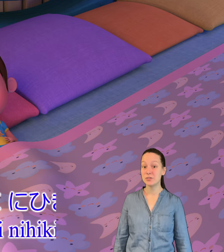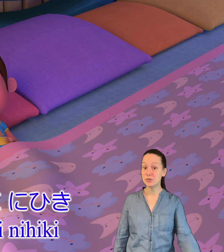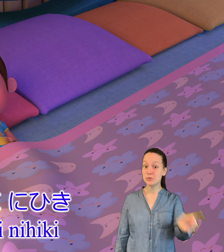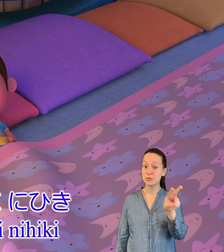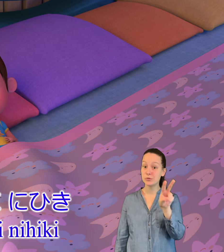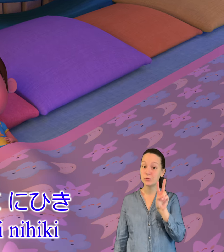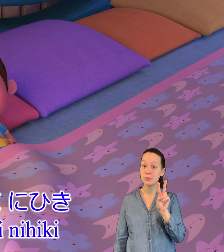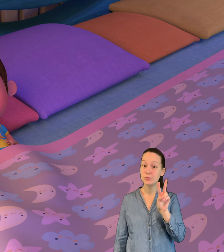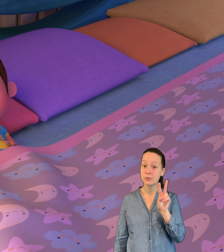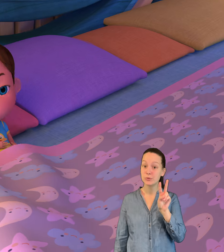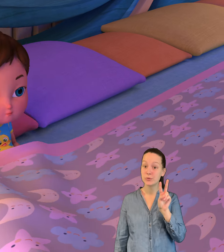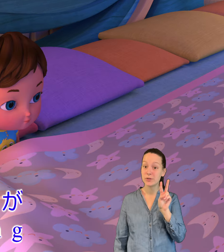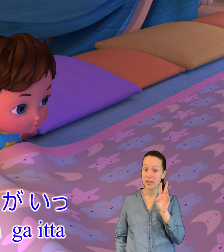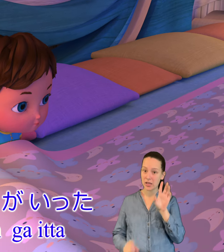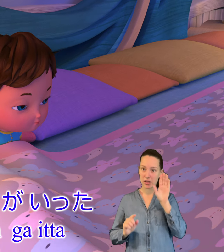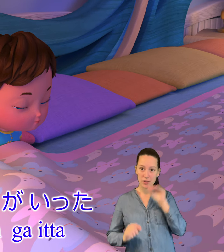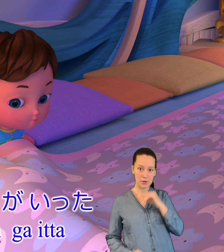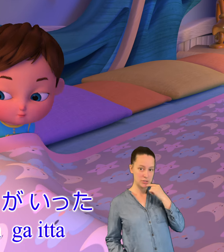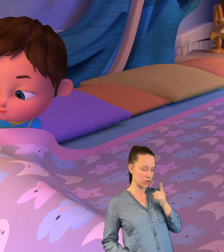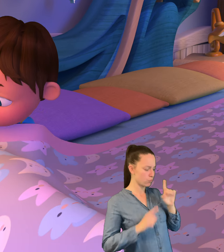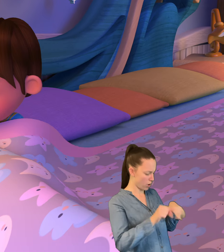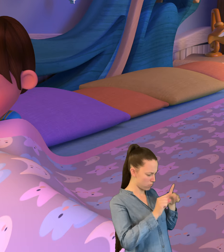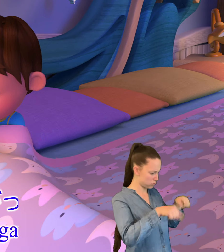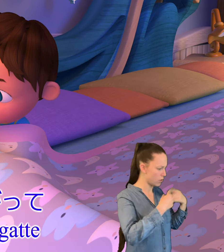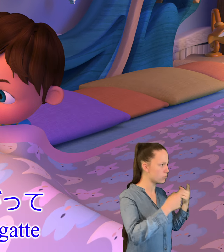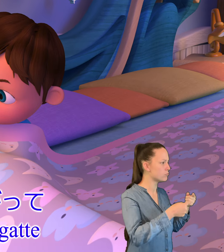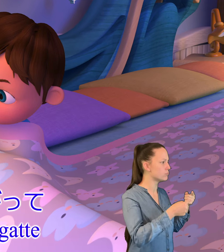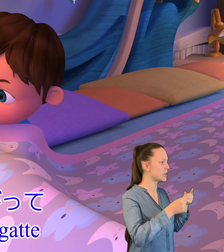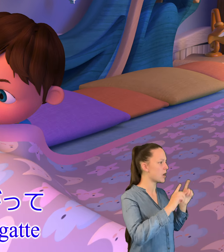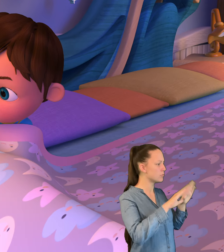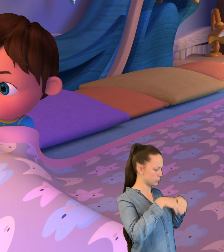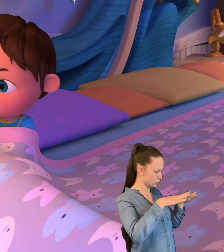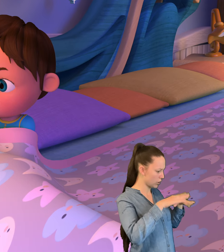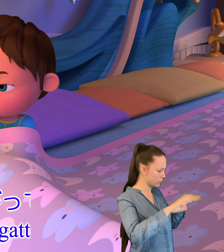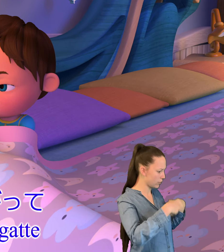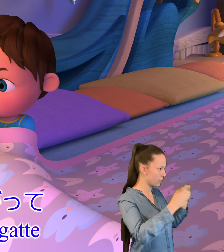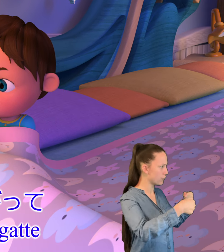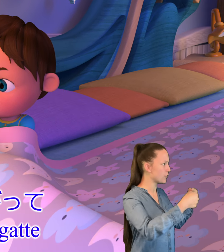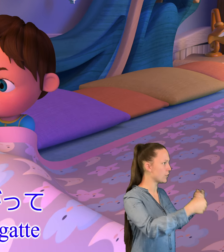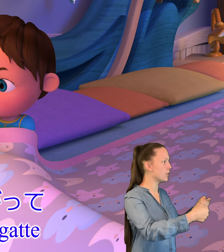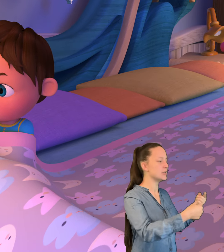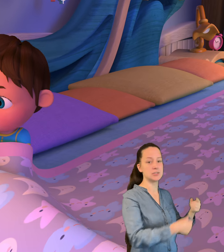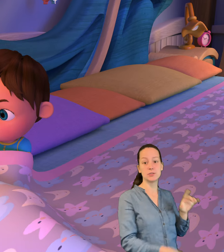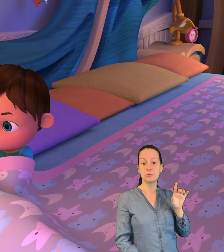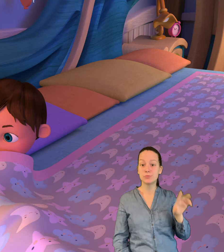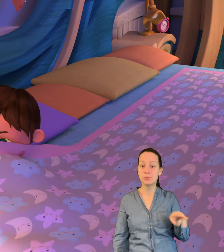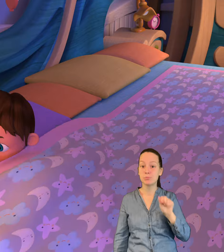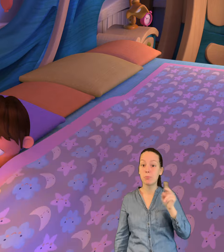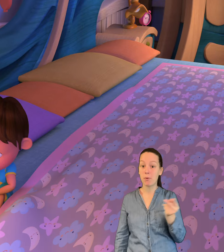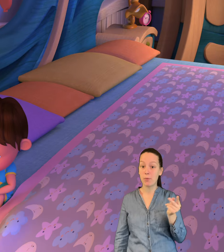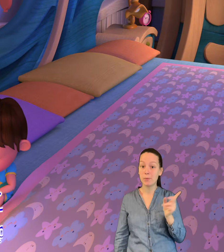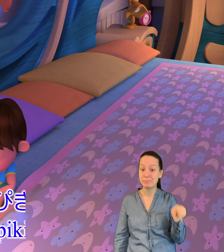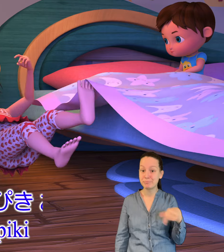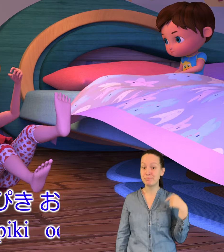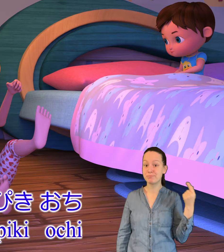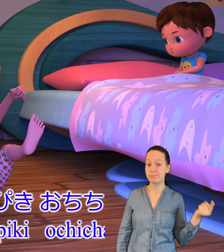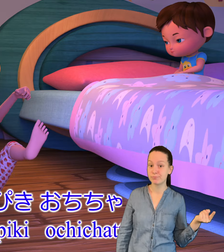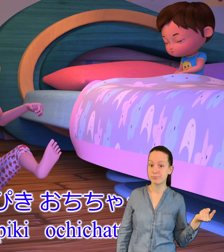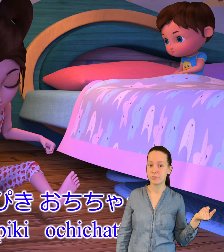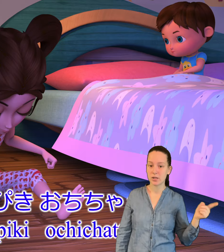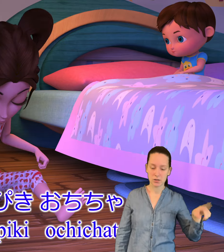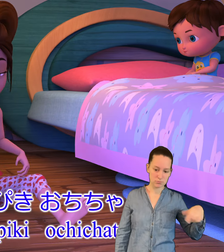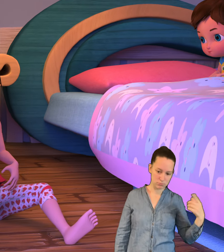ベッドに2匹ちびちゃんが行った転がって転がって転がったら1